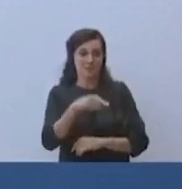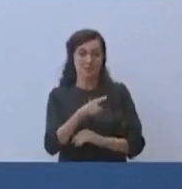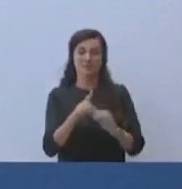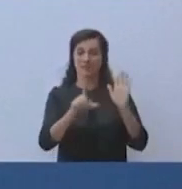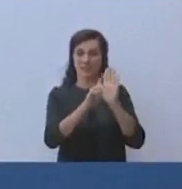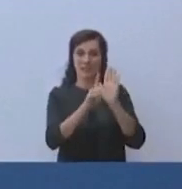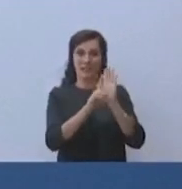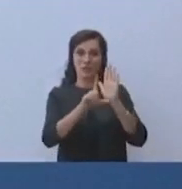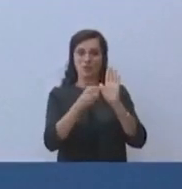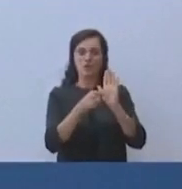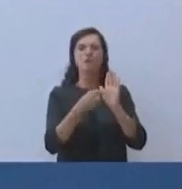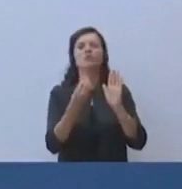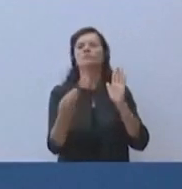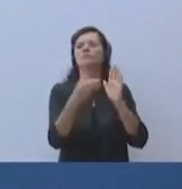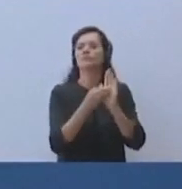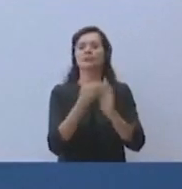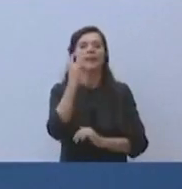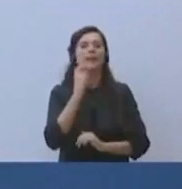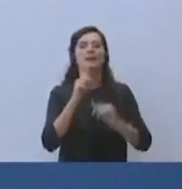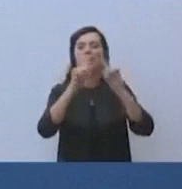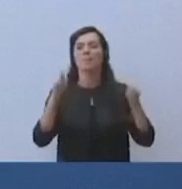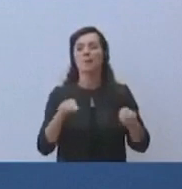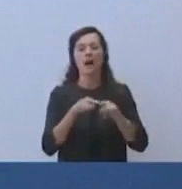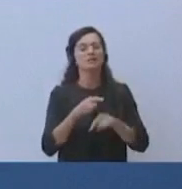iskola látogatásához minden diáknak és alkalmazottnak.